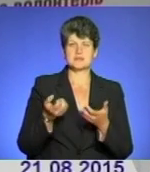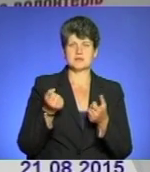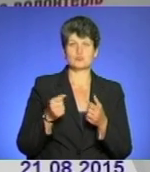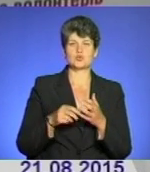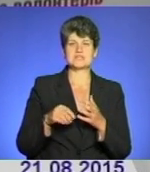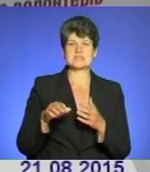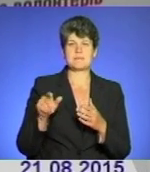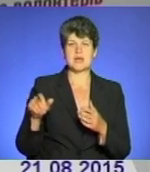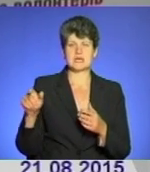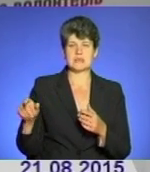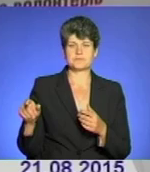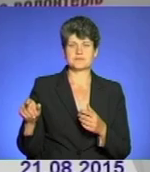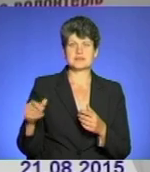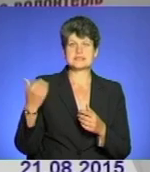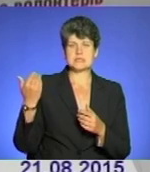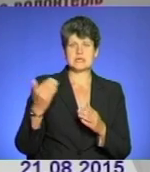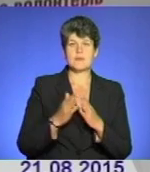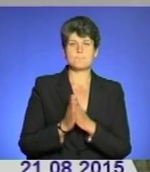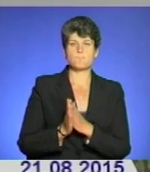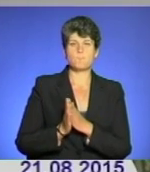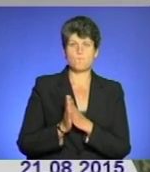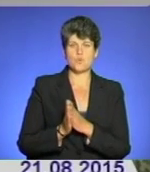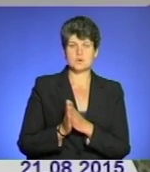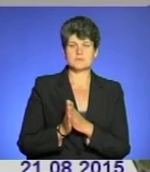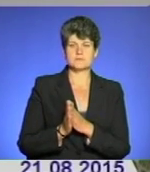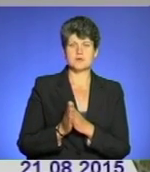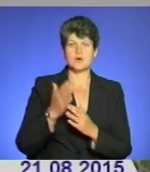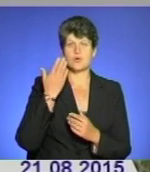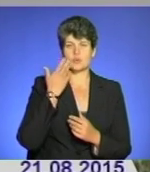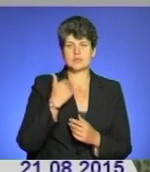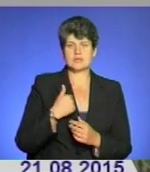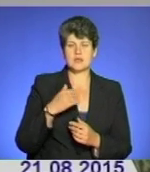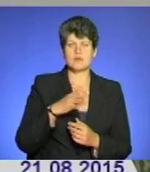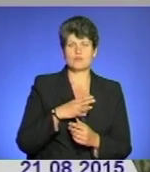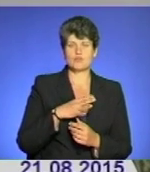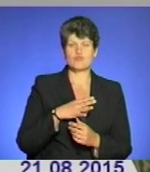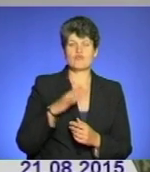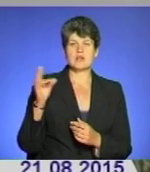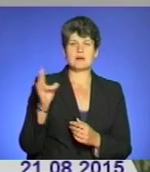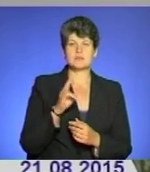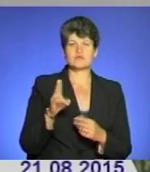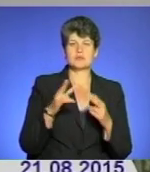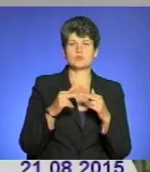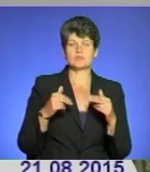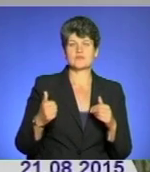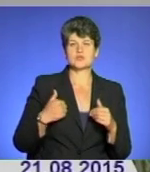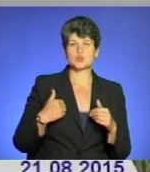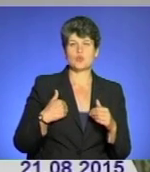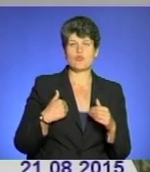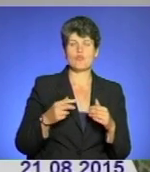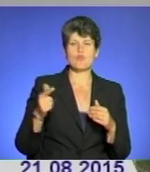земляки, за них моляться. Коли я був капеланом в Дніпропетровському військовому